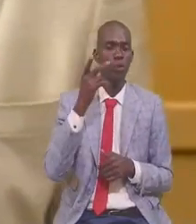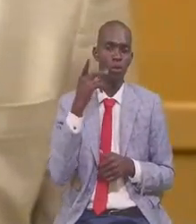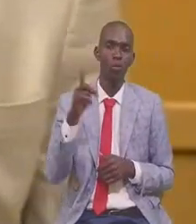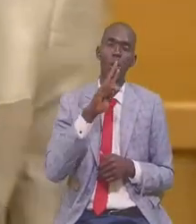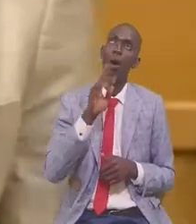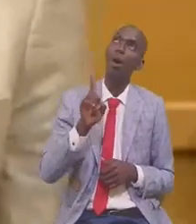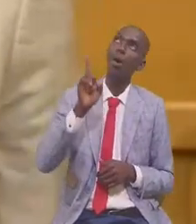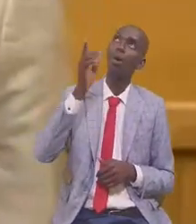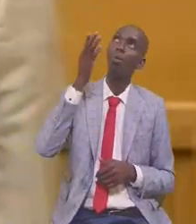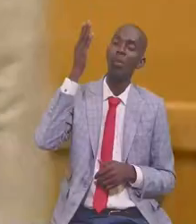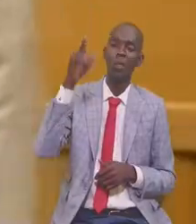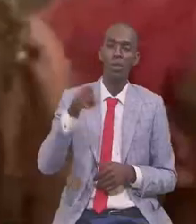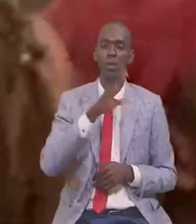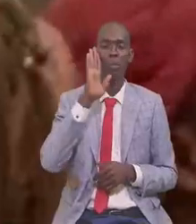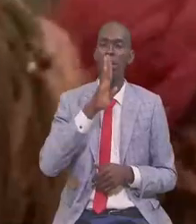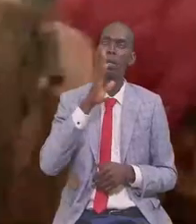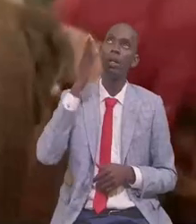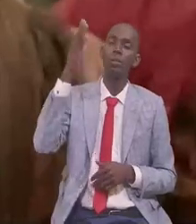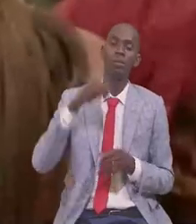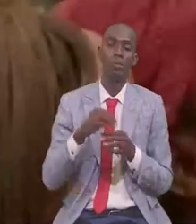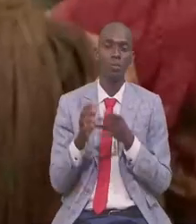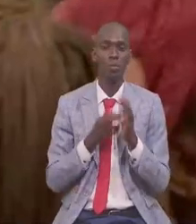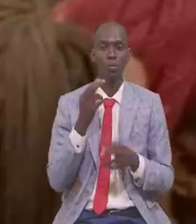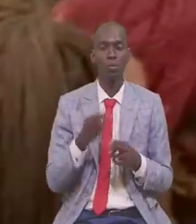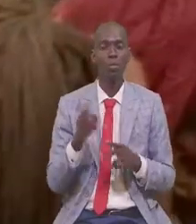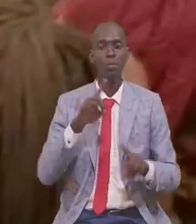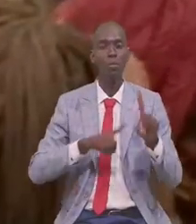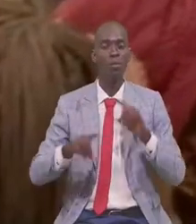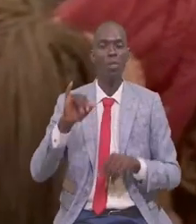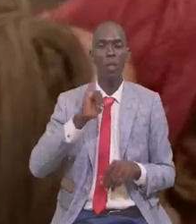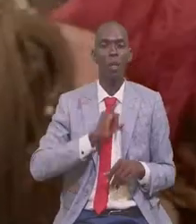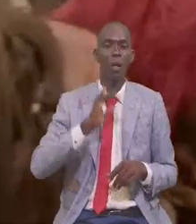Et tu seras là-bas. Je serai là-bas.